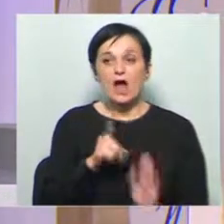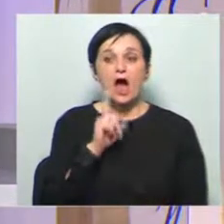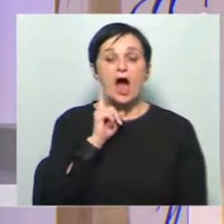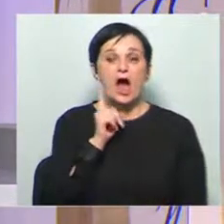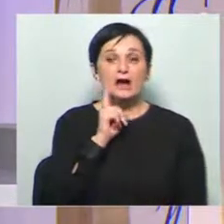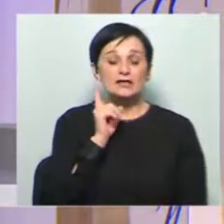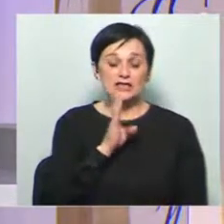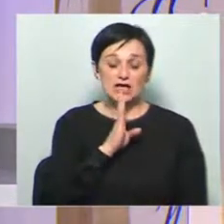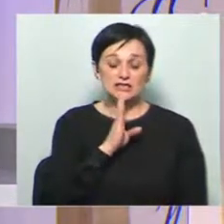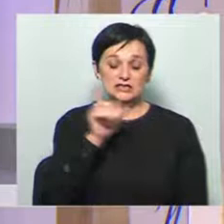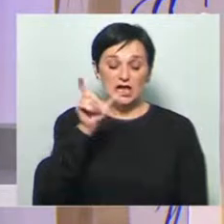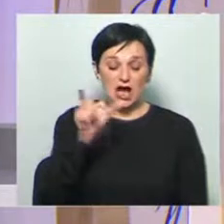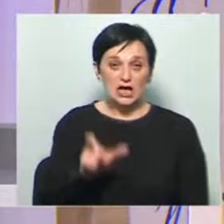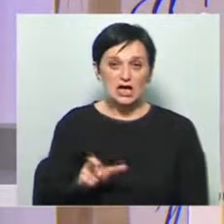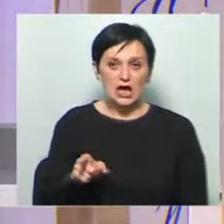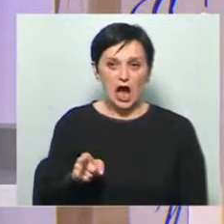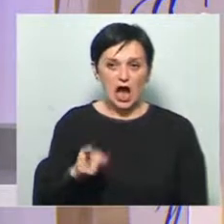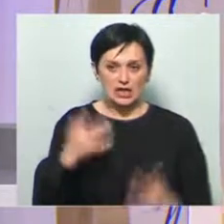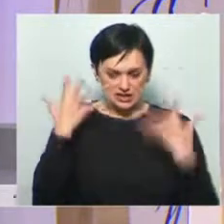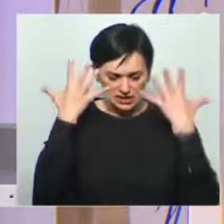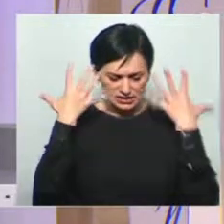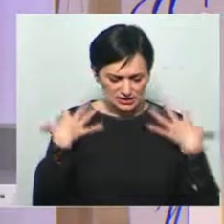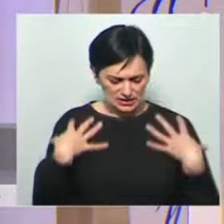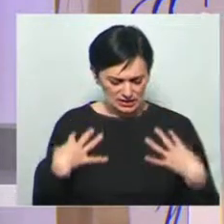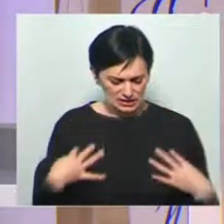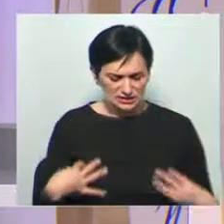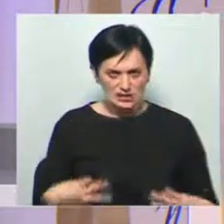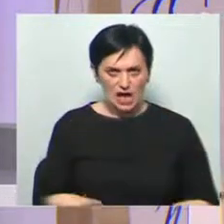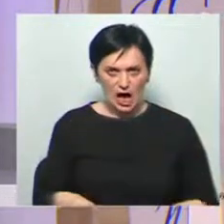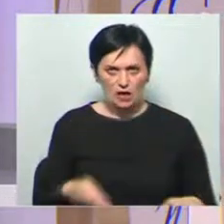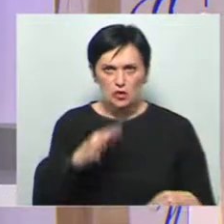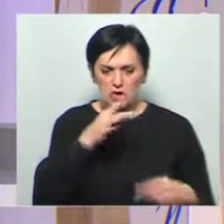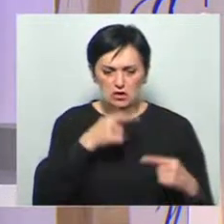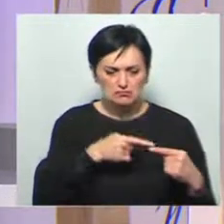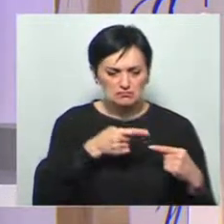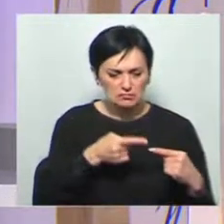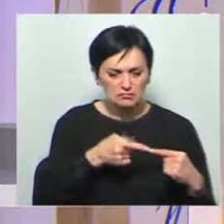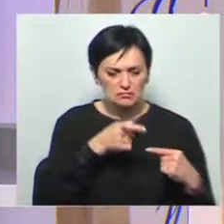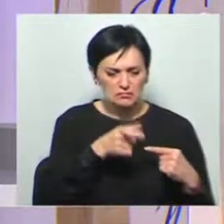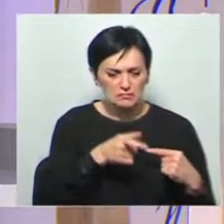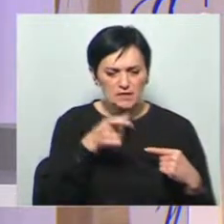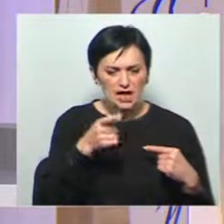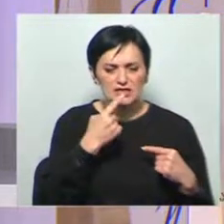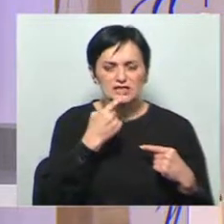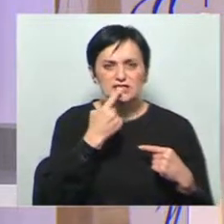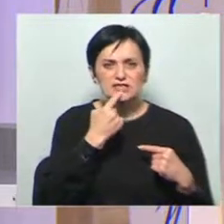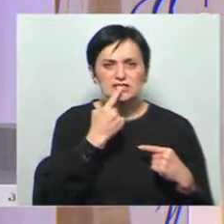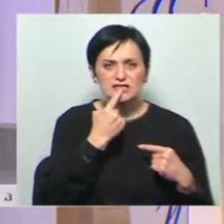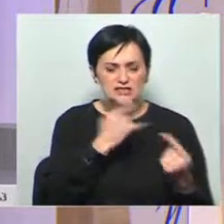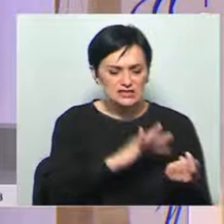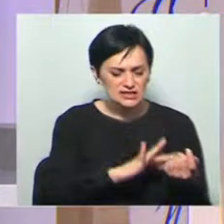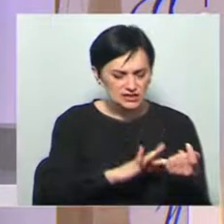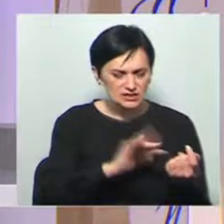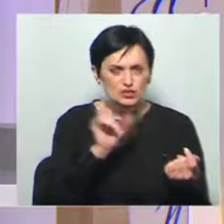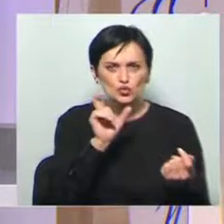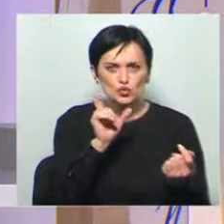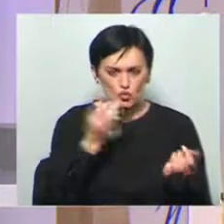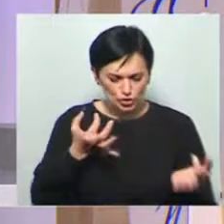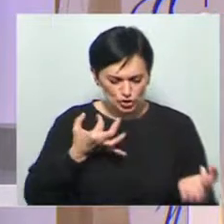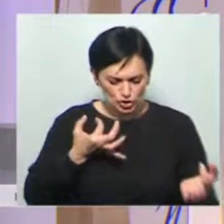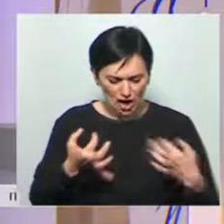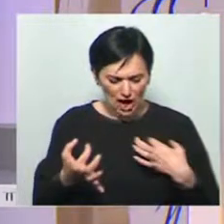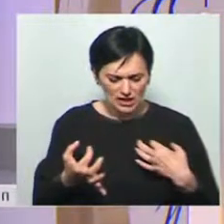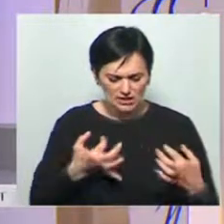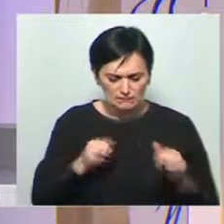ახალგაზრდა ქალს მთელი სხეულის გასწრივ პერიოდულად უჩნდება ჩაქცევები და